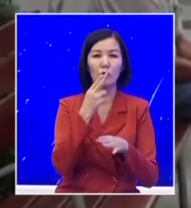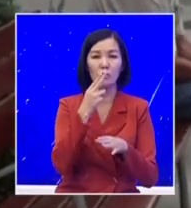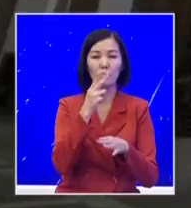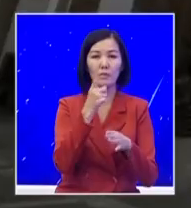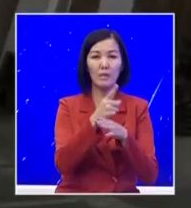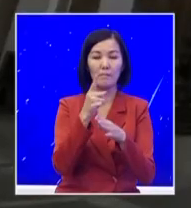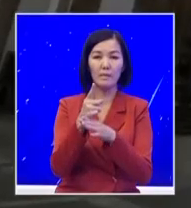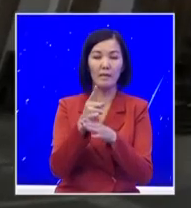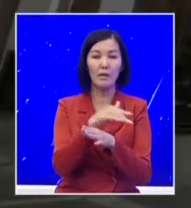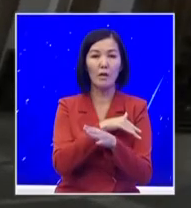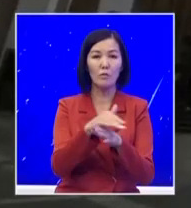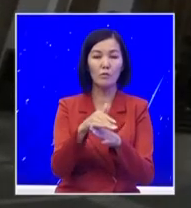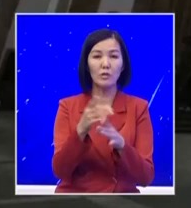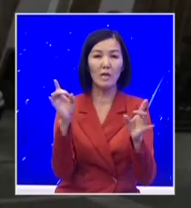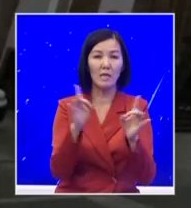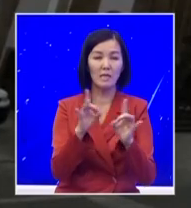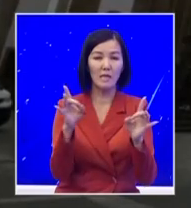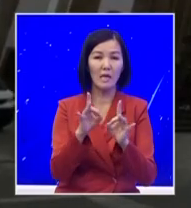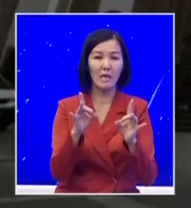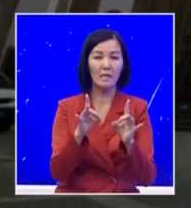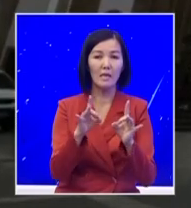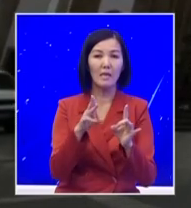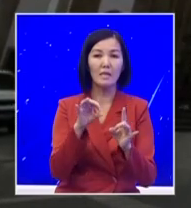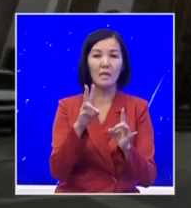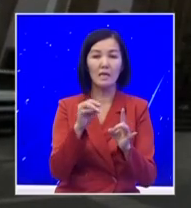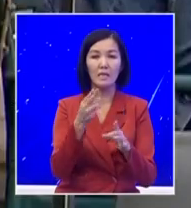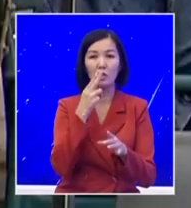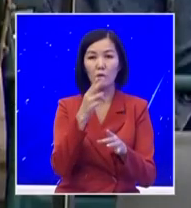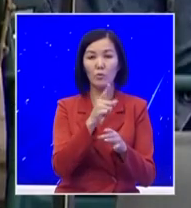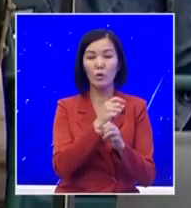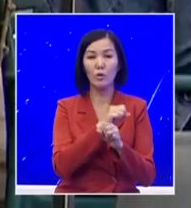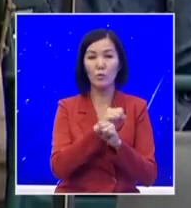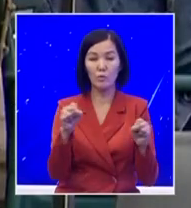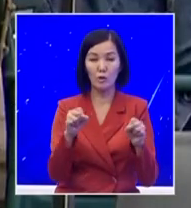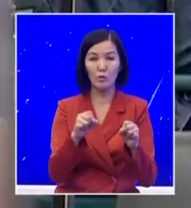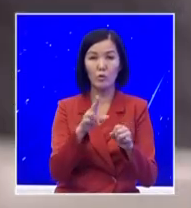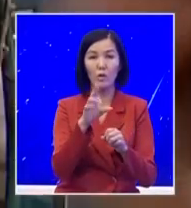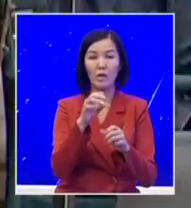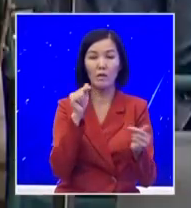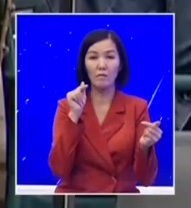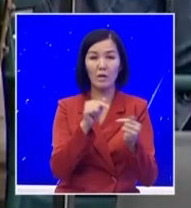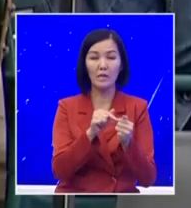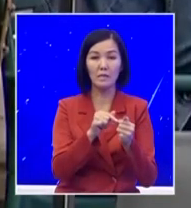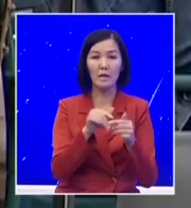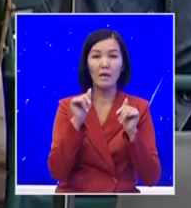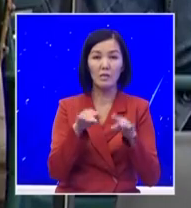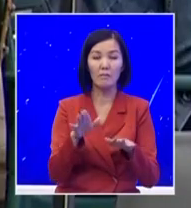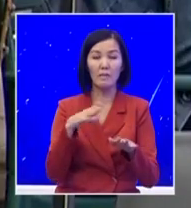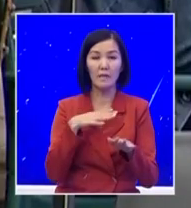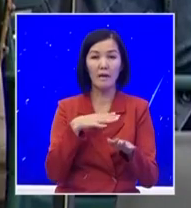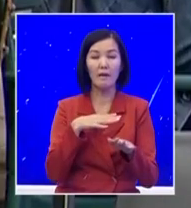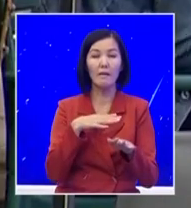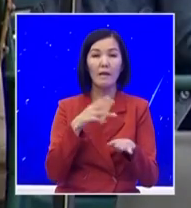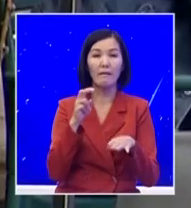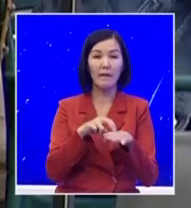Енді тұрғындар көшеде дамхана мен мейрамхана террасасында шылым шеге алмайды. Бұл коронавируспен күрес мақсатында қабылданған шара.